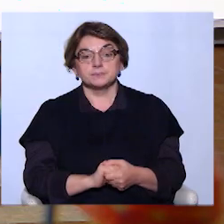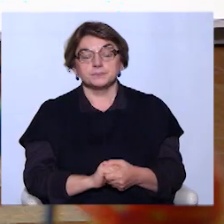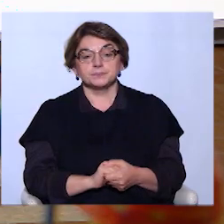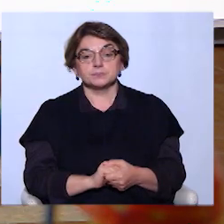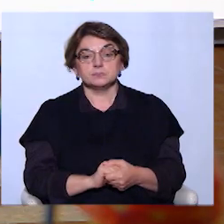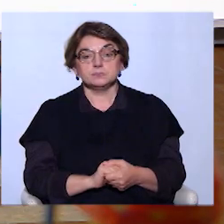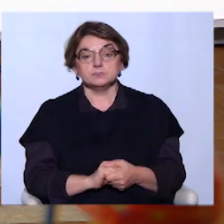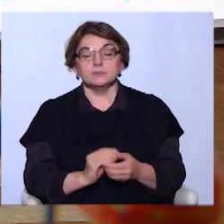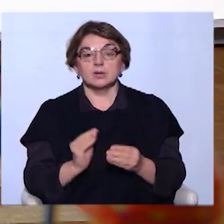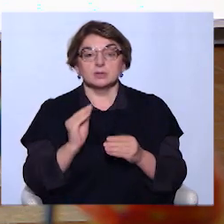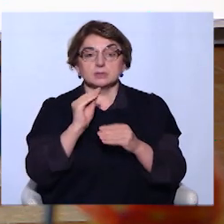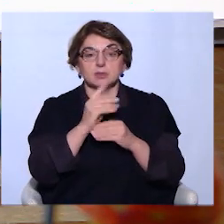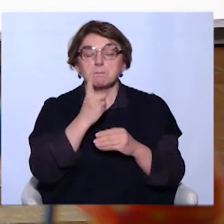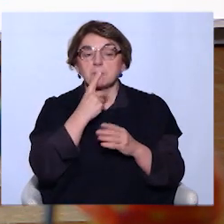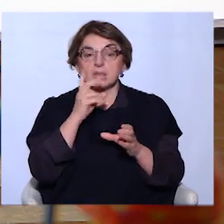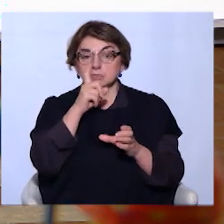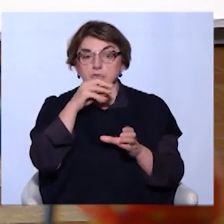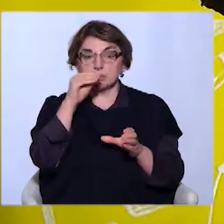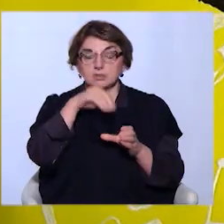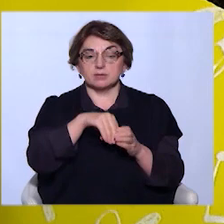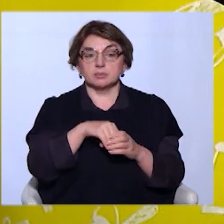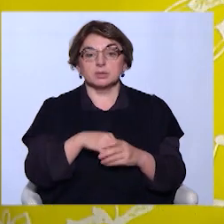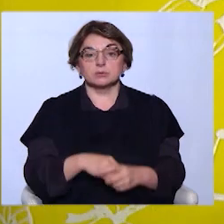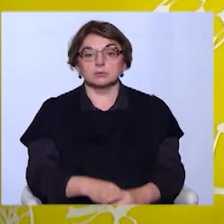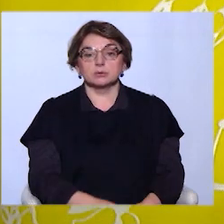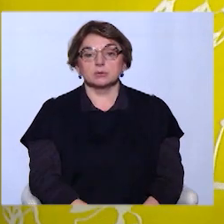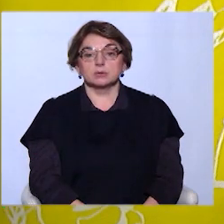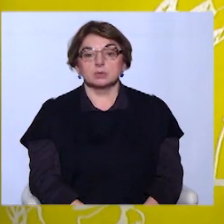ყველა ვიცნობთ. დავამატოთ მარილ მჟავა.